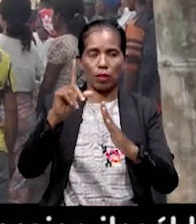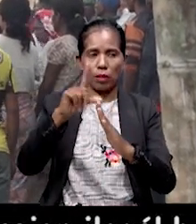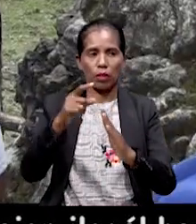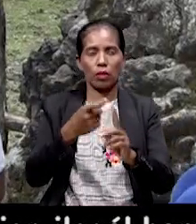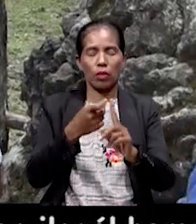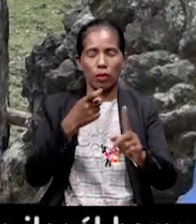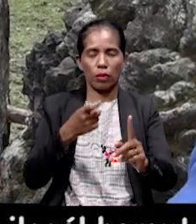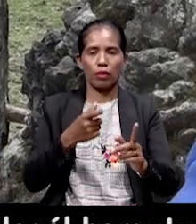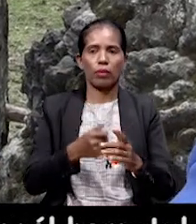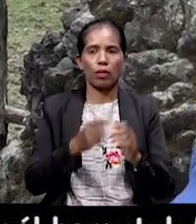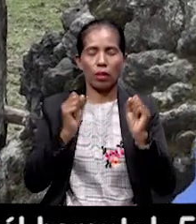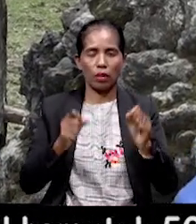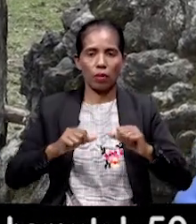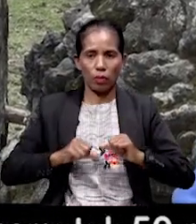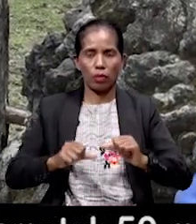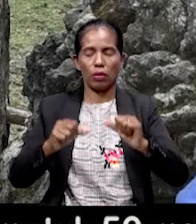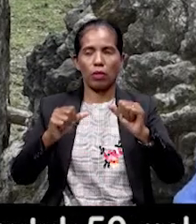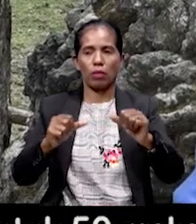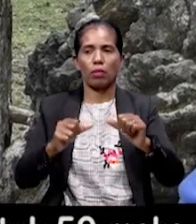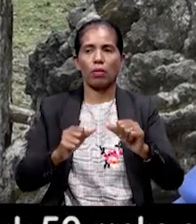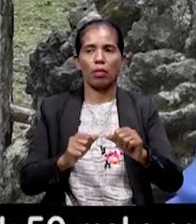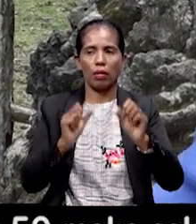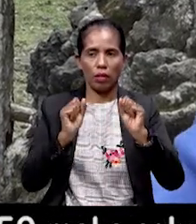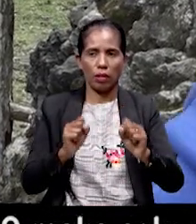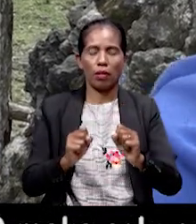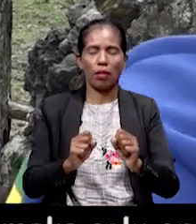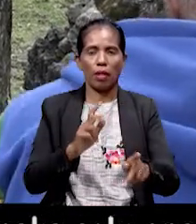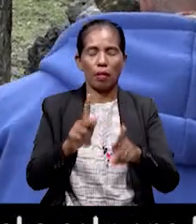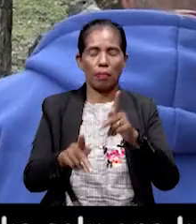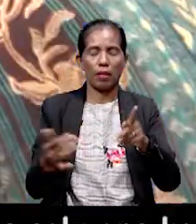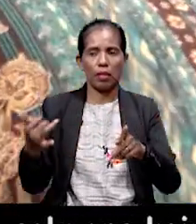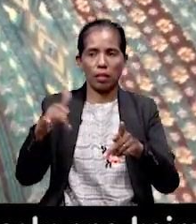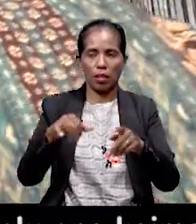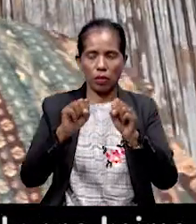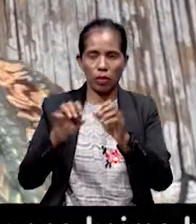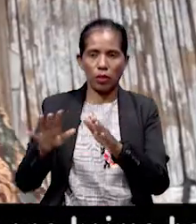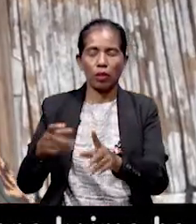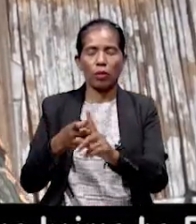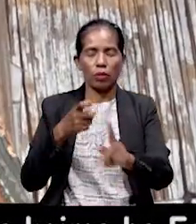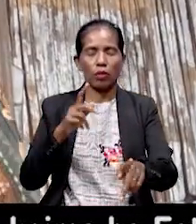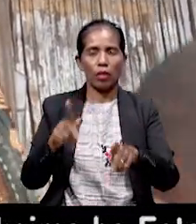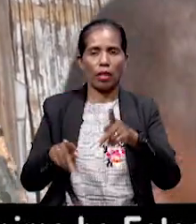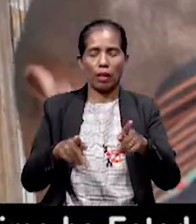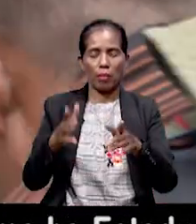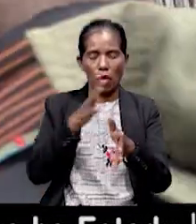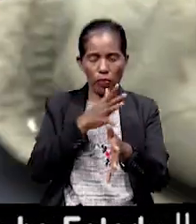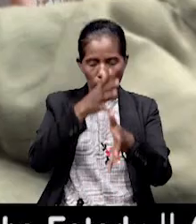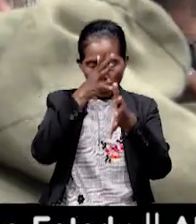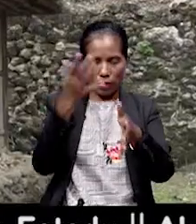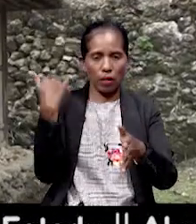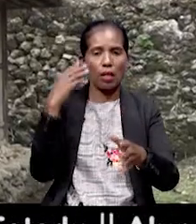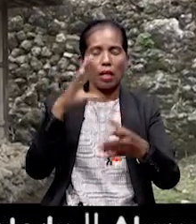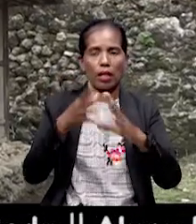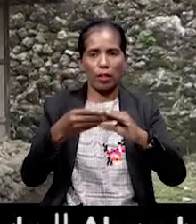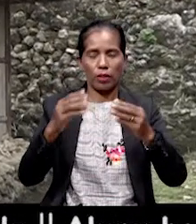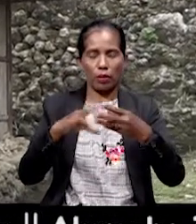san fonsira atu kontinua obra sira nebe bei ala sira husi kela husi zera san ba zera san atu historia la bele